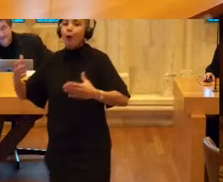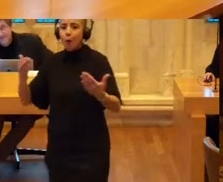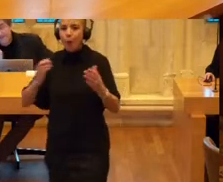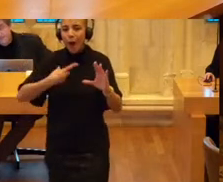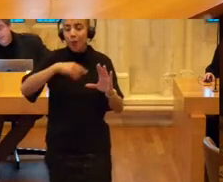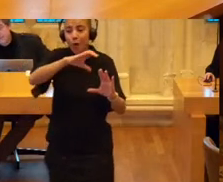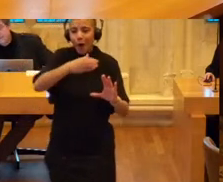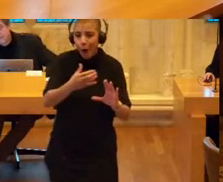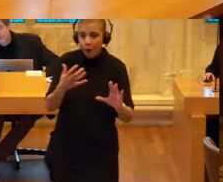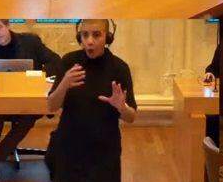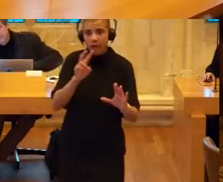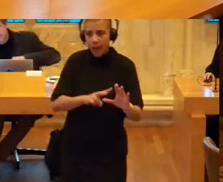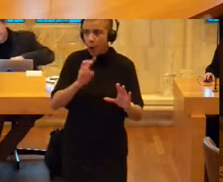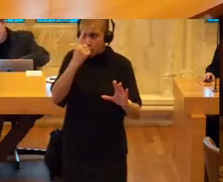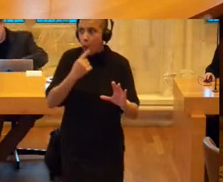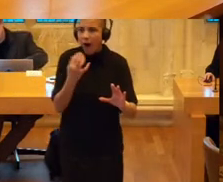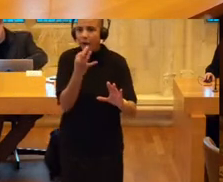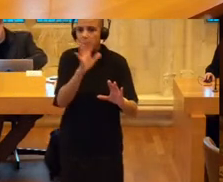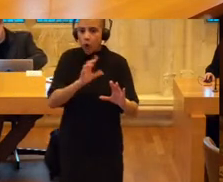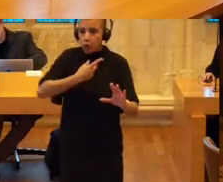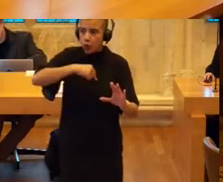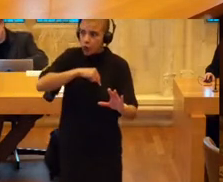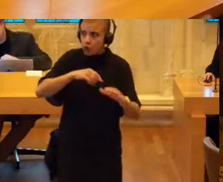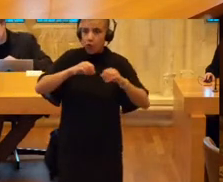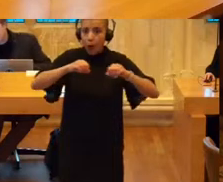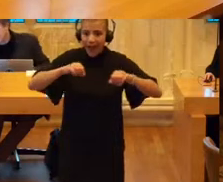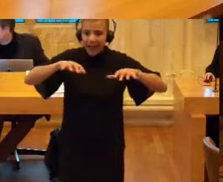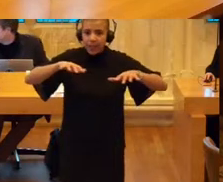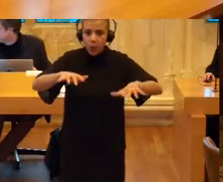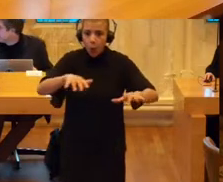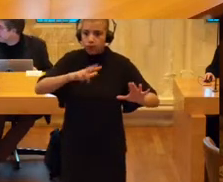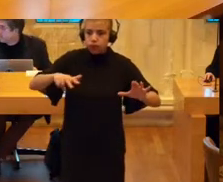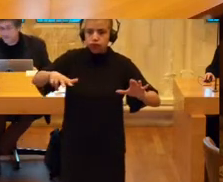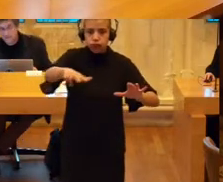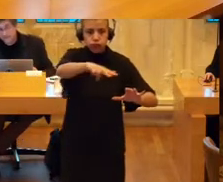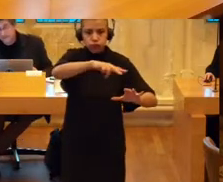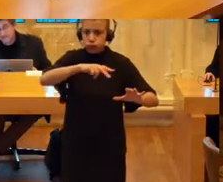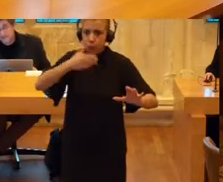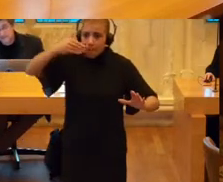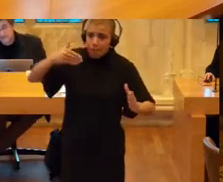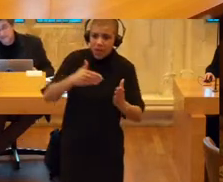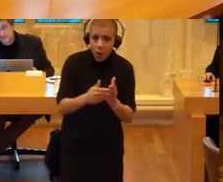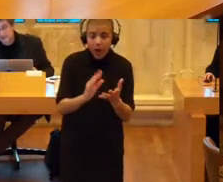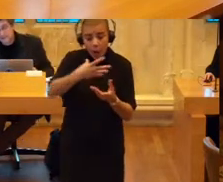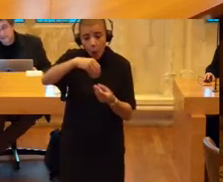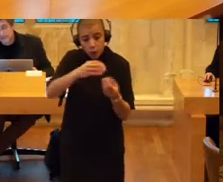solution médiane pour nos aînés à des conditions financières particulièrement intéressantes.